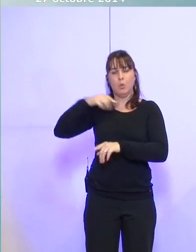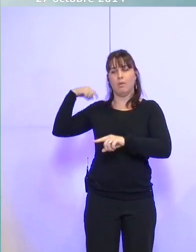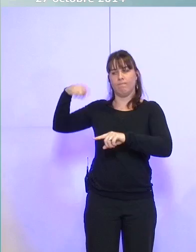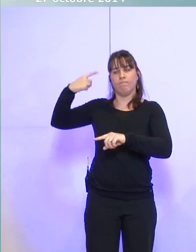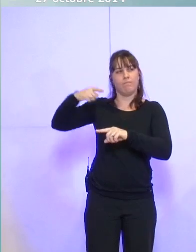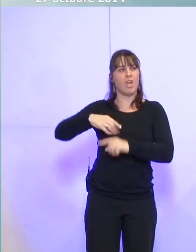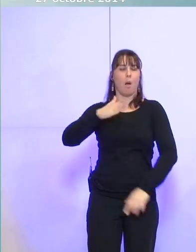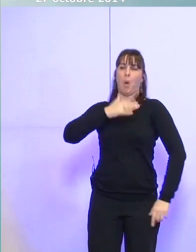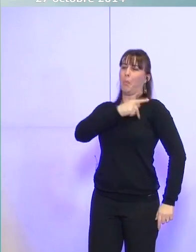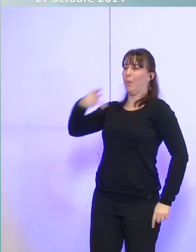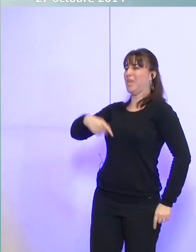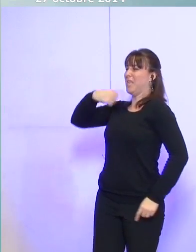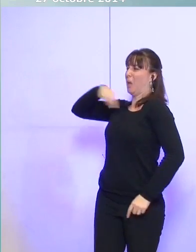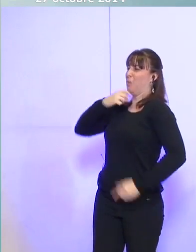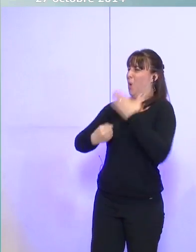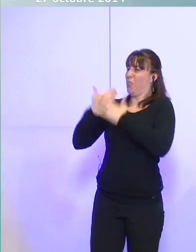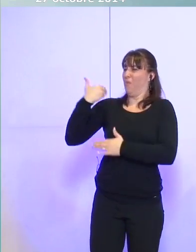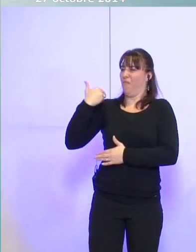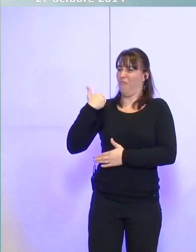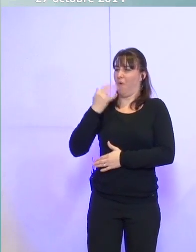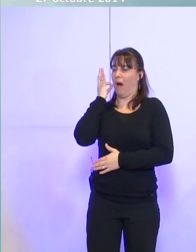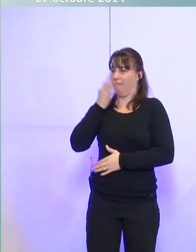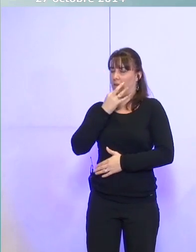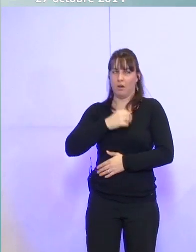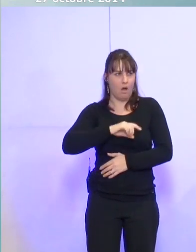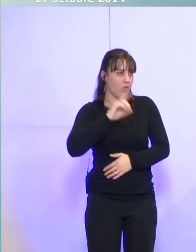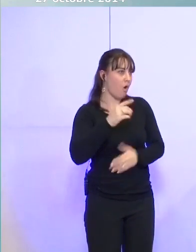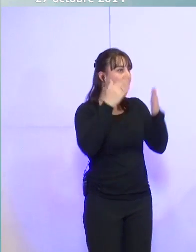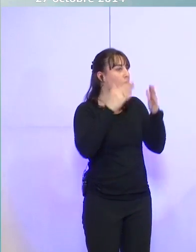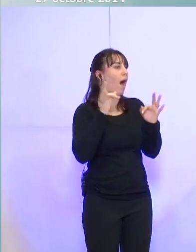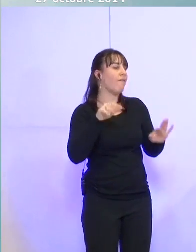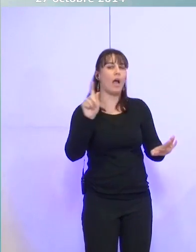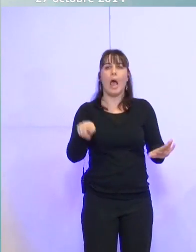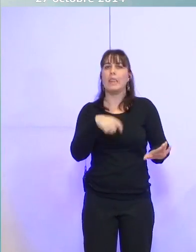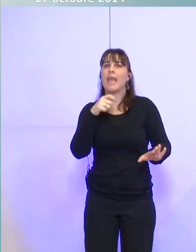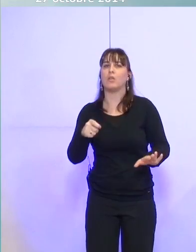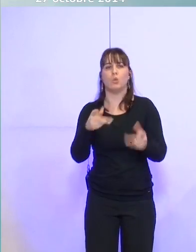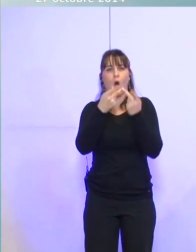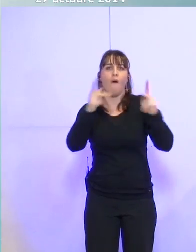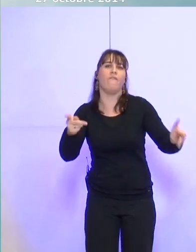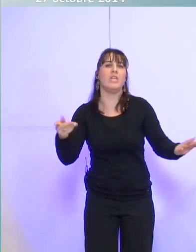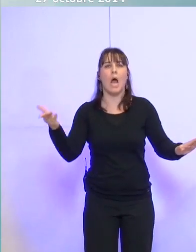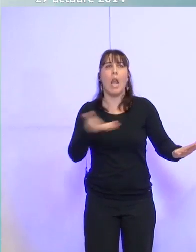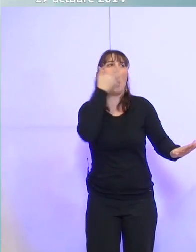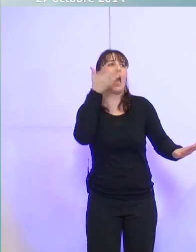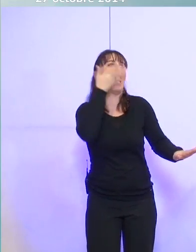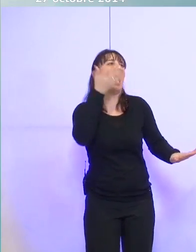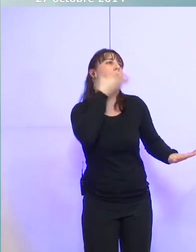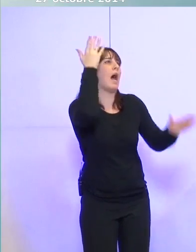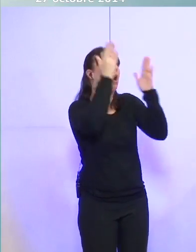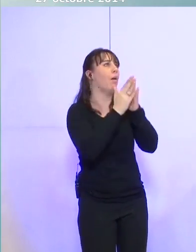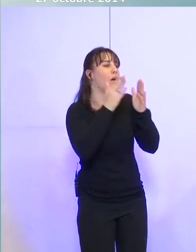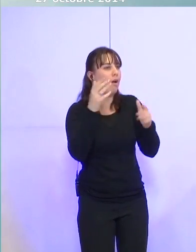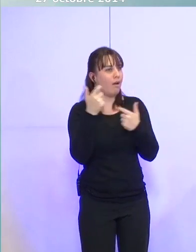être longue. Vous qui êtes devenue en quelques mois la grande prêtresse de la nature en ville, vous devez sans nul doute...